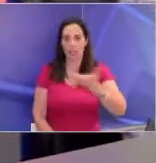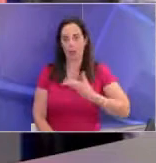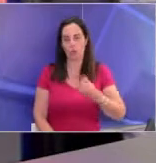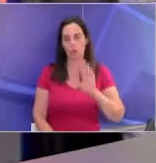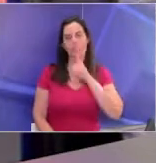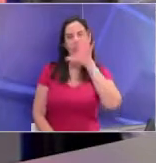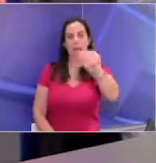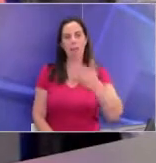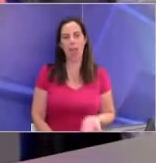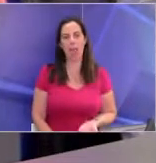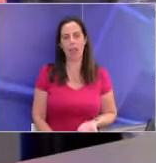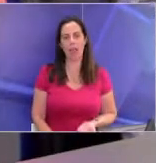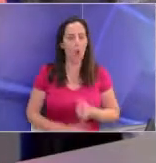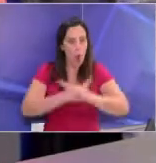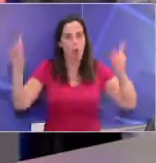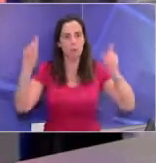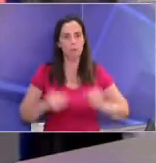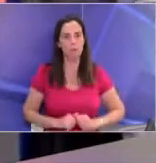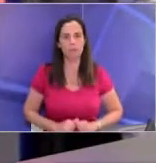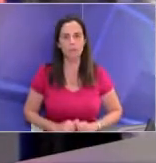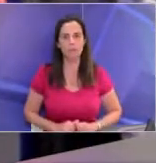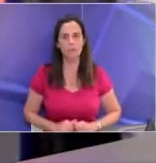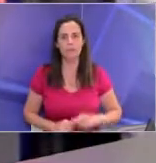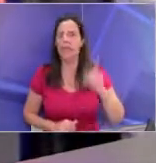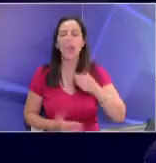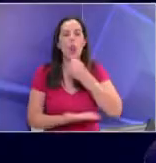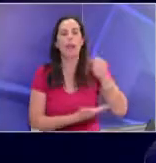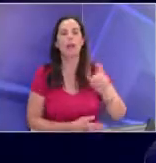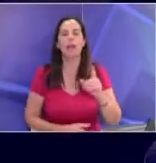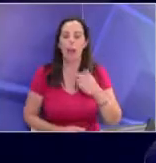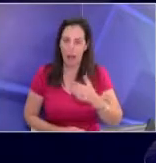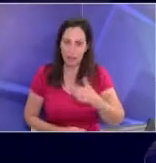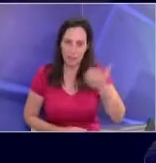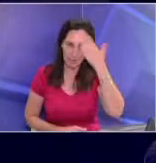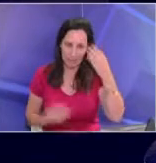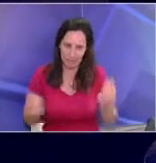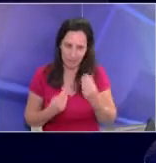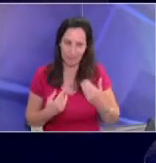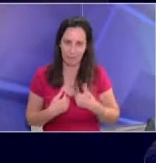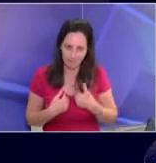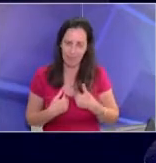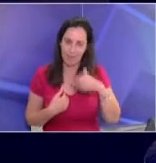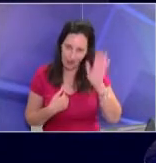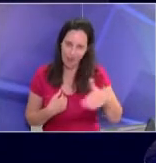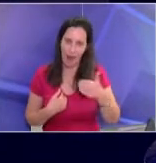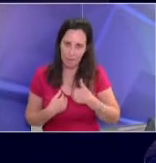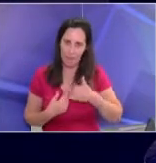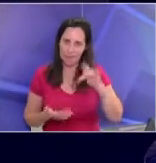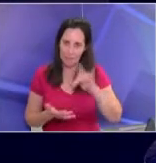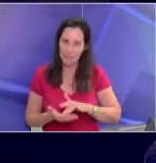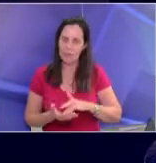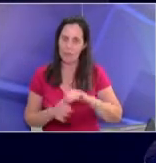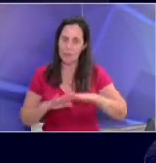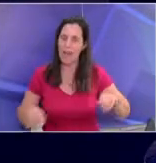כסף, אבל סתמי את הפה. נכון? לא. זה לתת חופש. לא צריכה לתת כסף. בתור מישהו שמכיר את העניין, כי גם נמצא